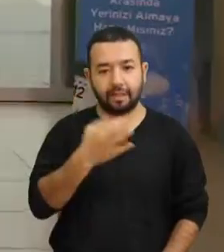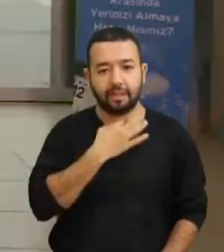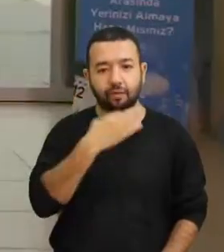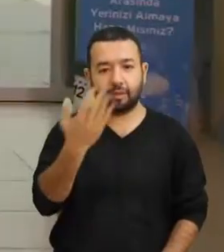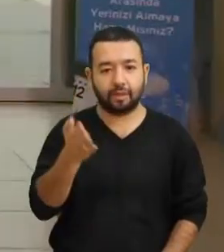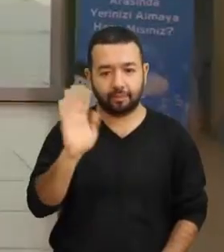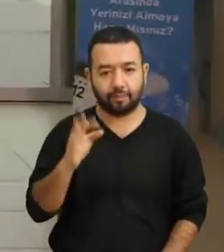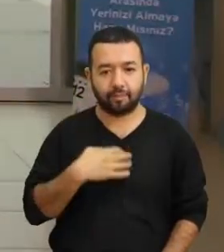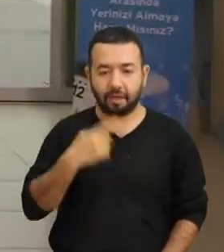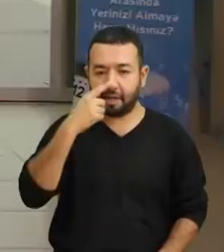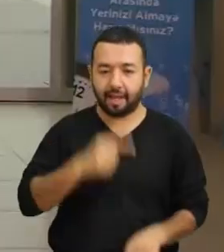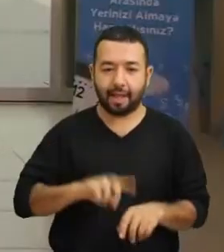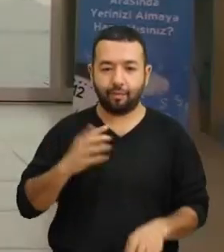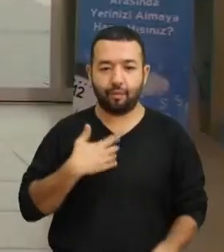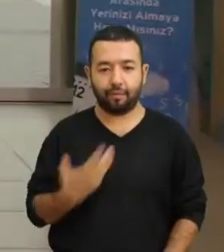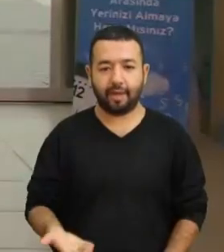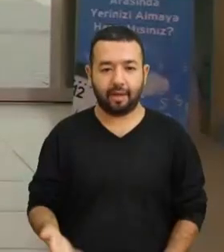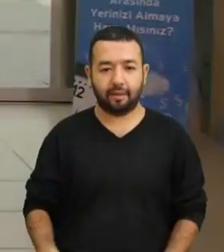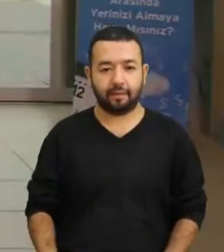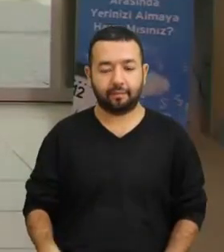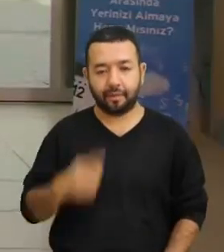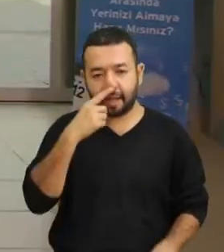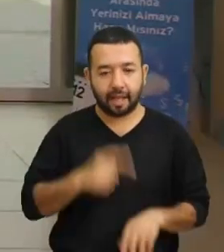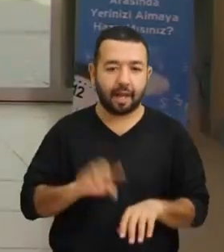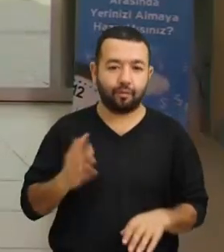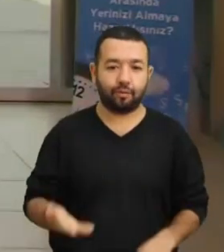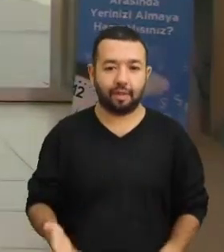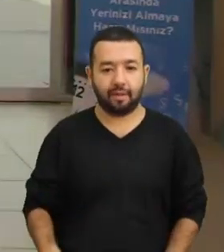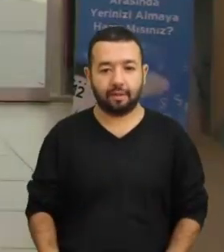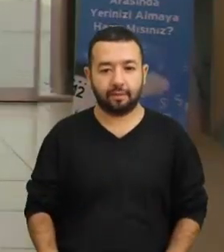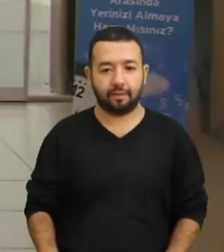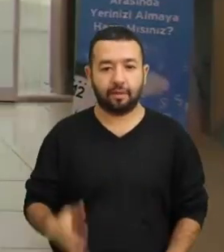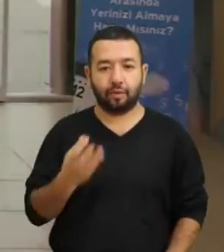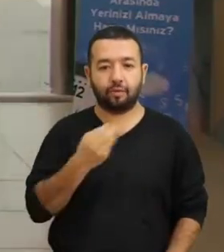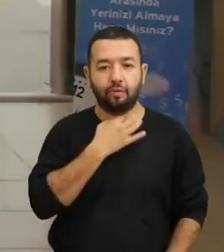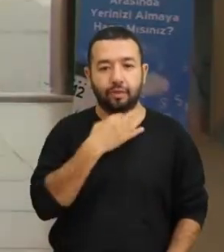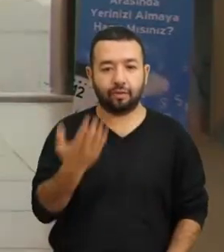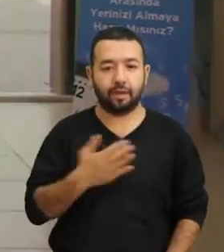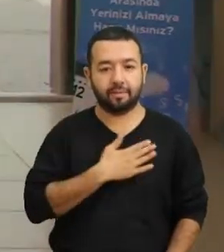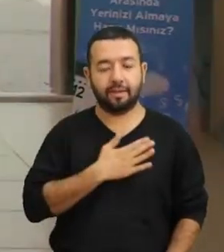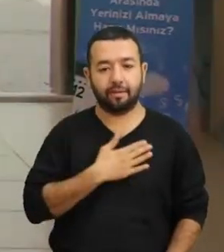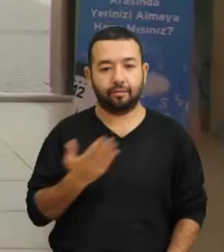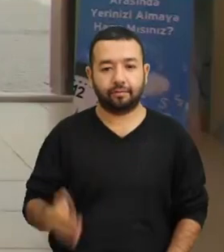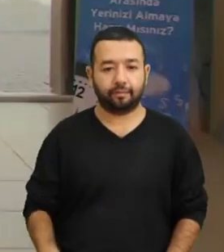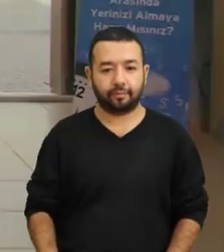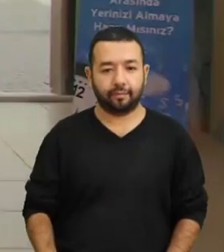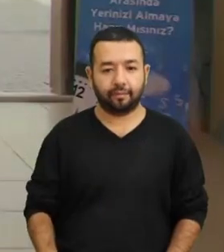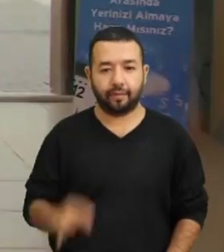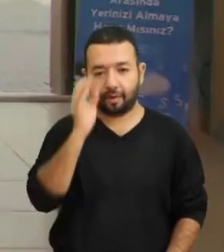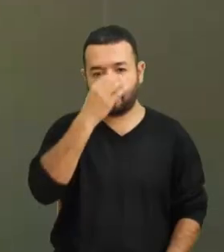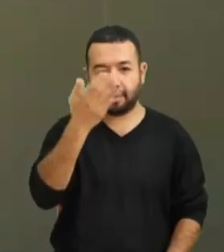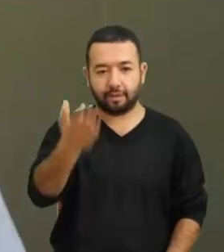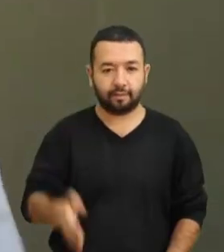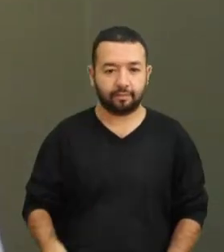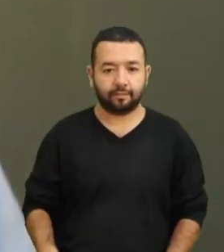ederim. Ya inanmıyorum ya. İnanmıyorum ya. Ya çok teşekkür ederim, sağ olun. Kolay